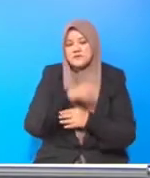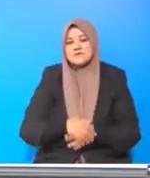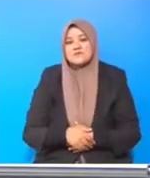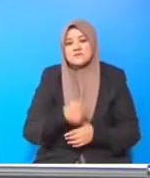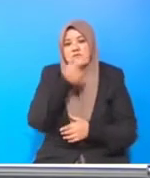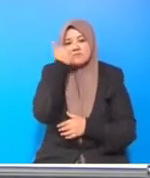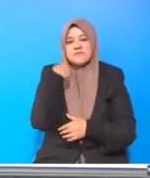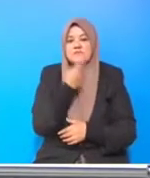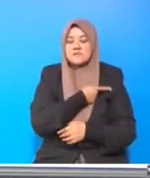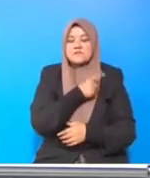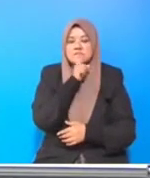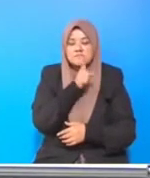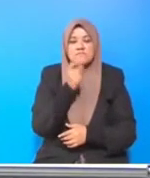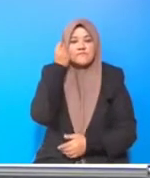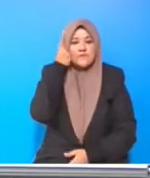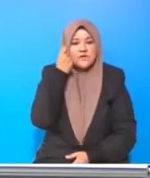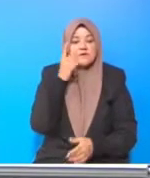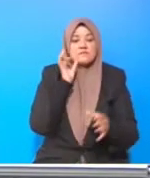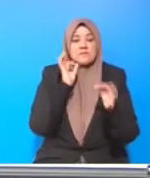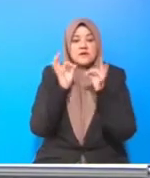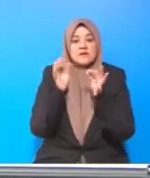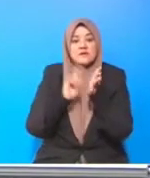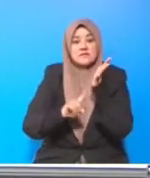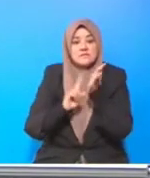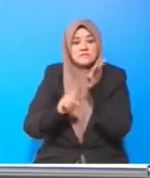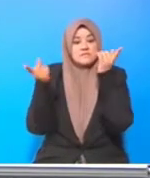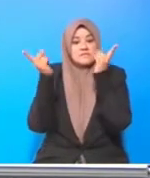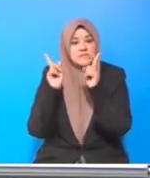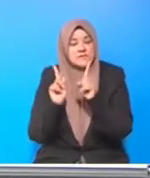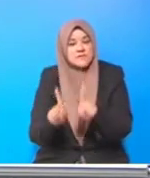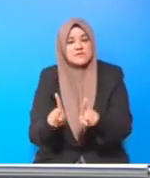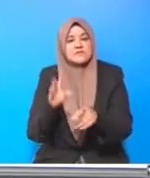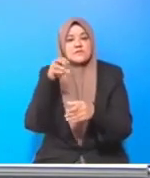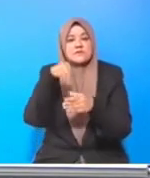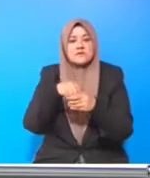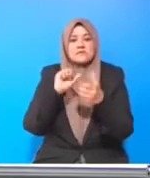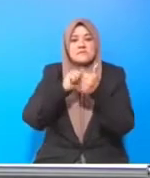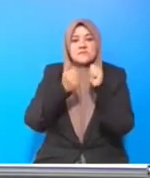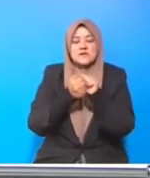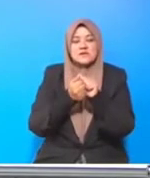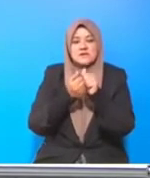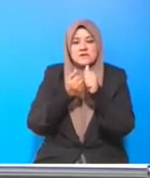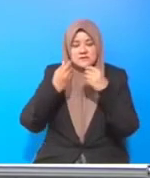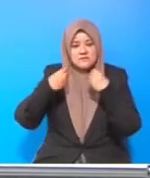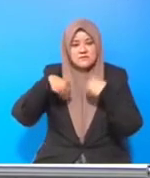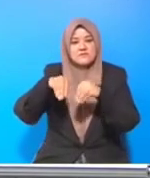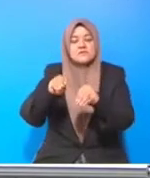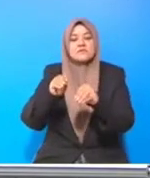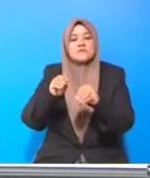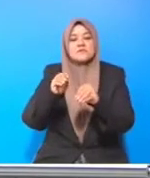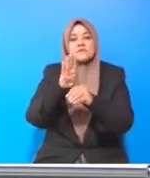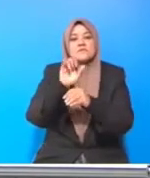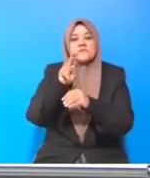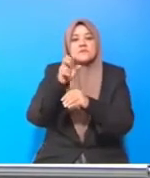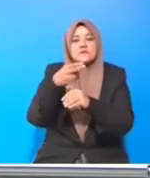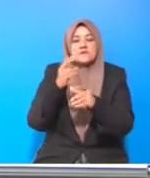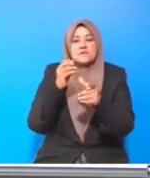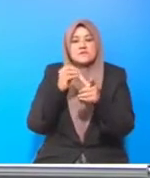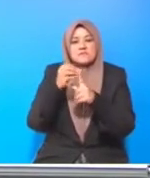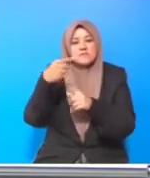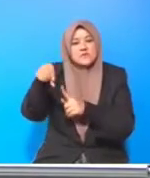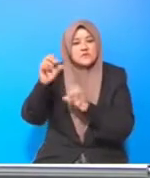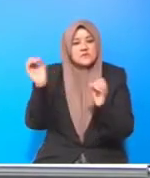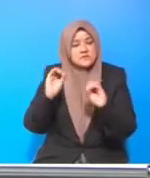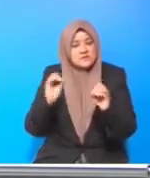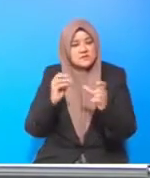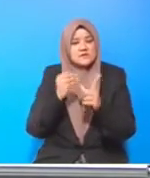karena kita sangat memahami sekiranya apapun yang berlaku dalam masa ada pembekalan benih baik benih yang tidak bermutu dan